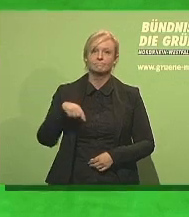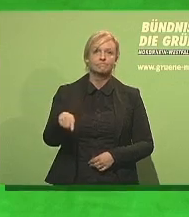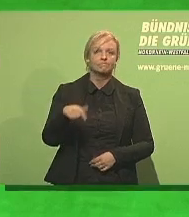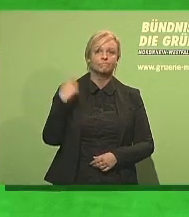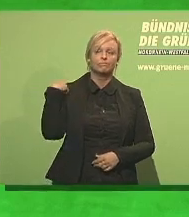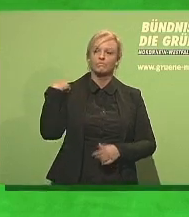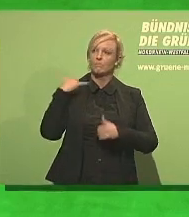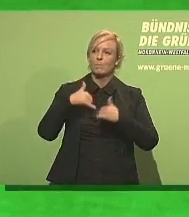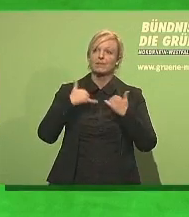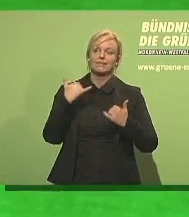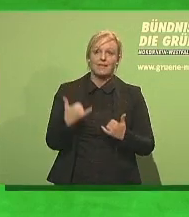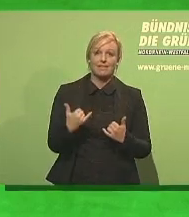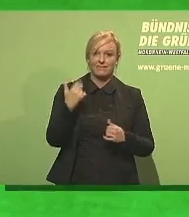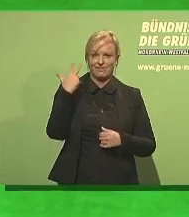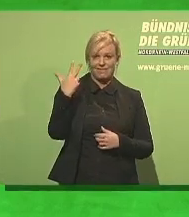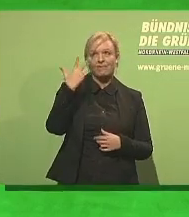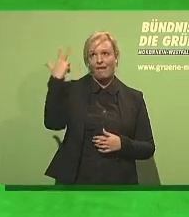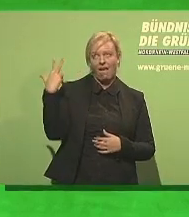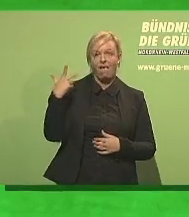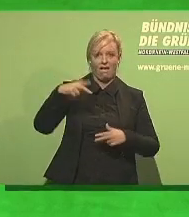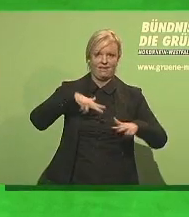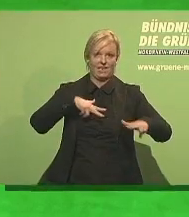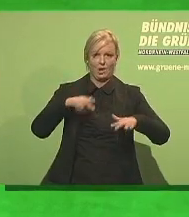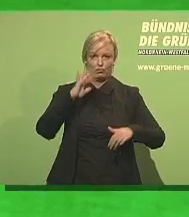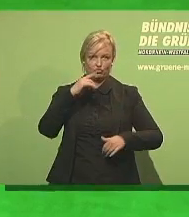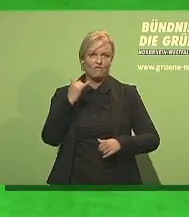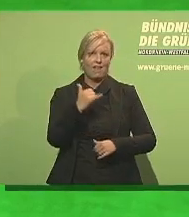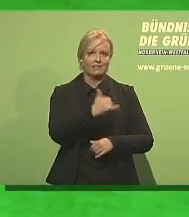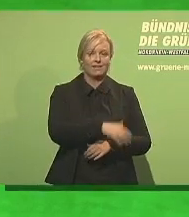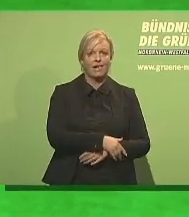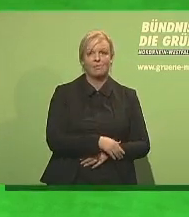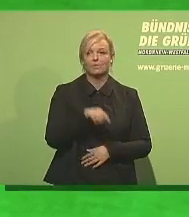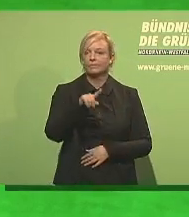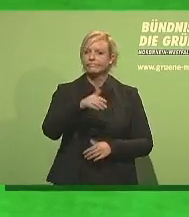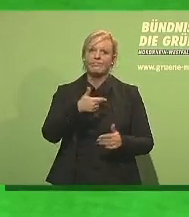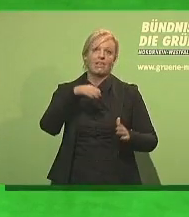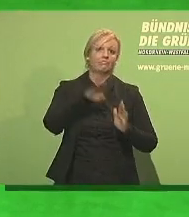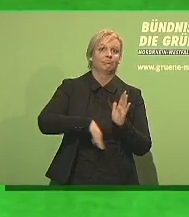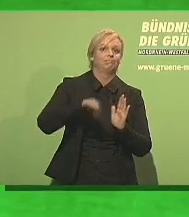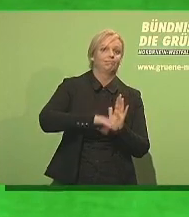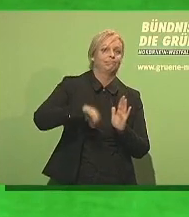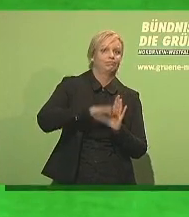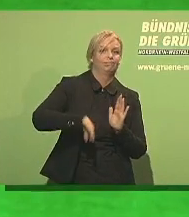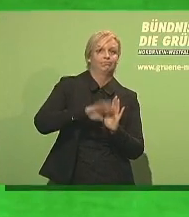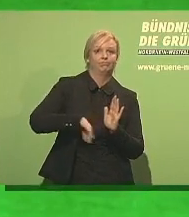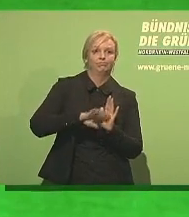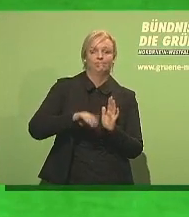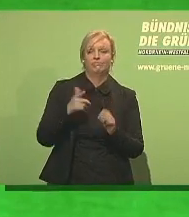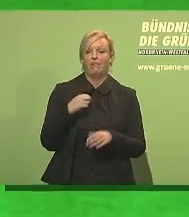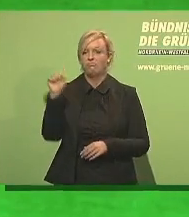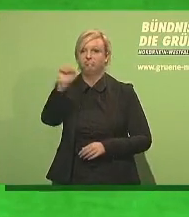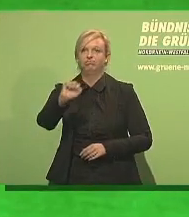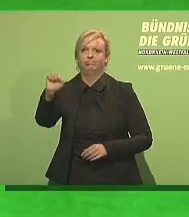bis jetzt 3 Regierungsjahren von Schwarz-Gelb fortwährend diskriminiert und verhöhnt worden.